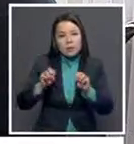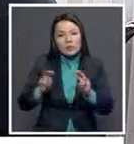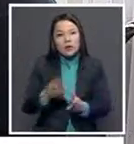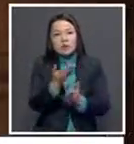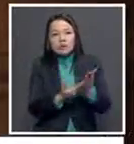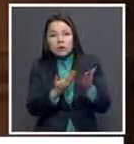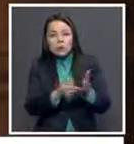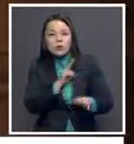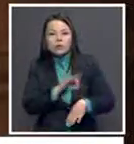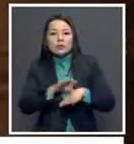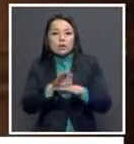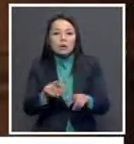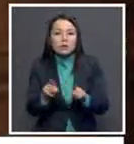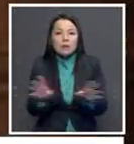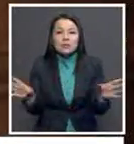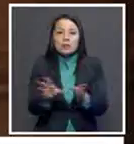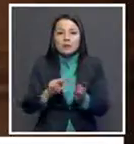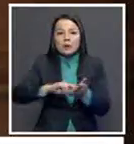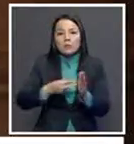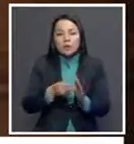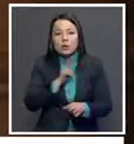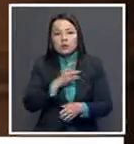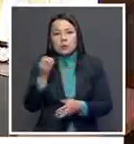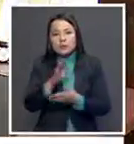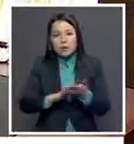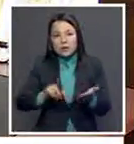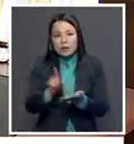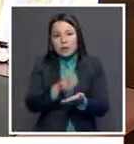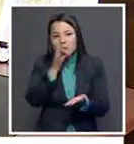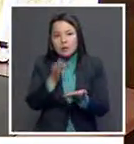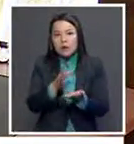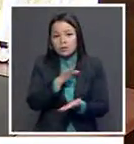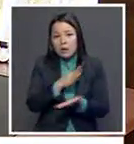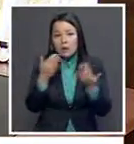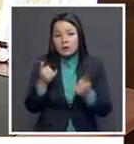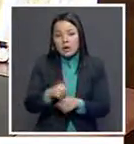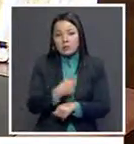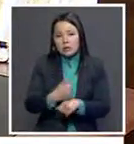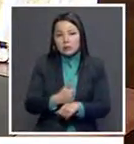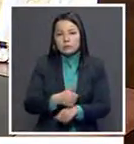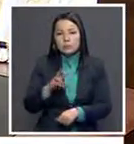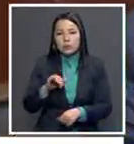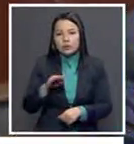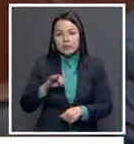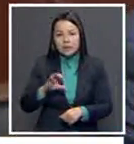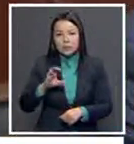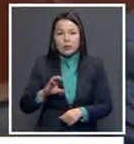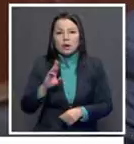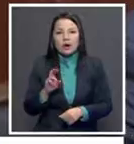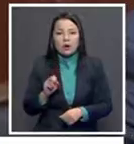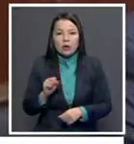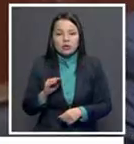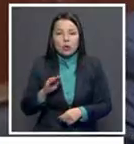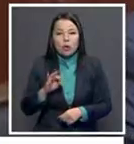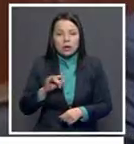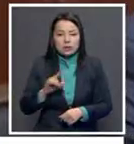жұмыстарын жетілдіру бойынша бірлескен жұмысты жалғастыру қажеттігін атап өтті. Ал бас мүфти Серікбай Қажы Ораз өз кезегінде